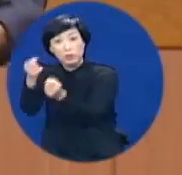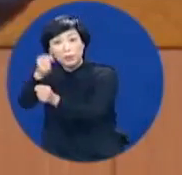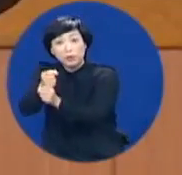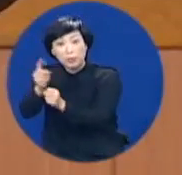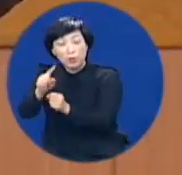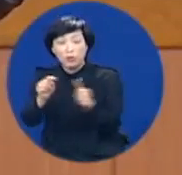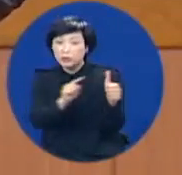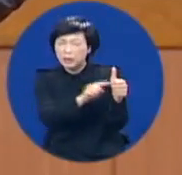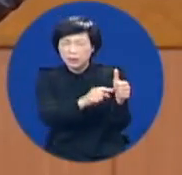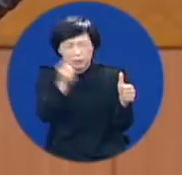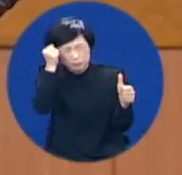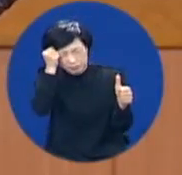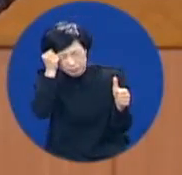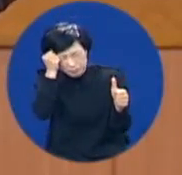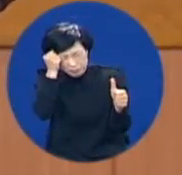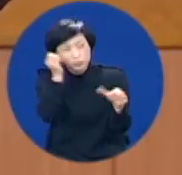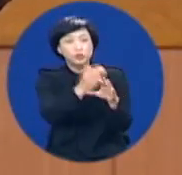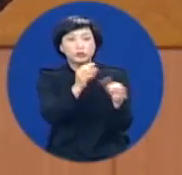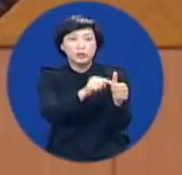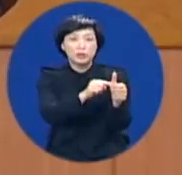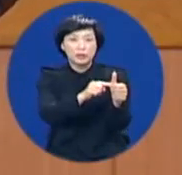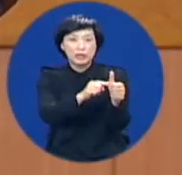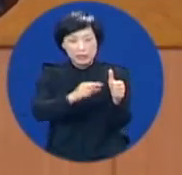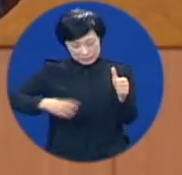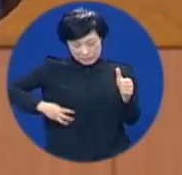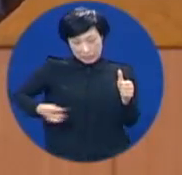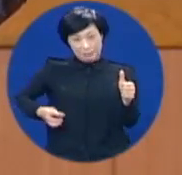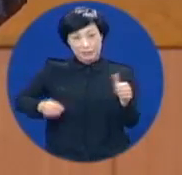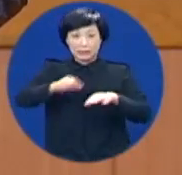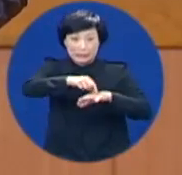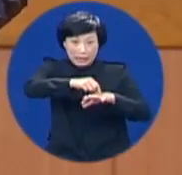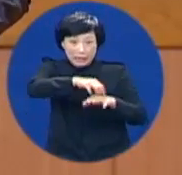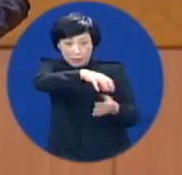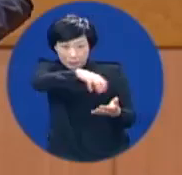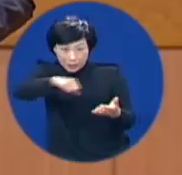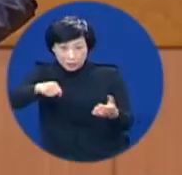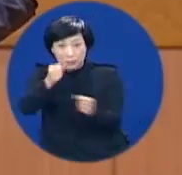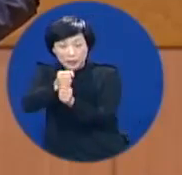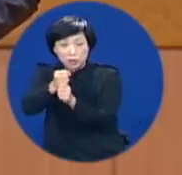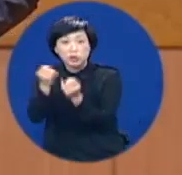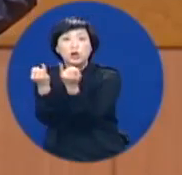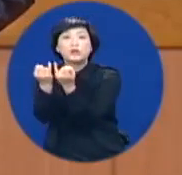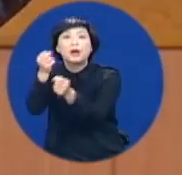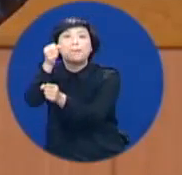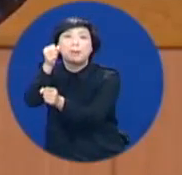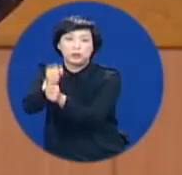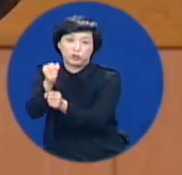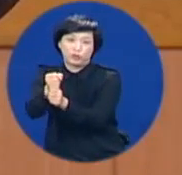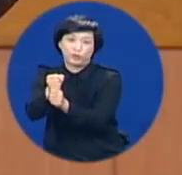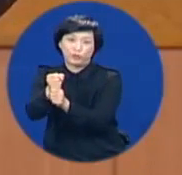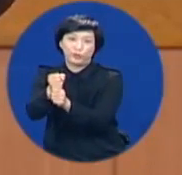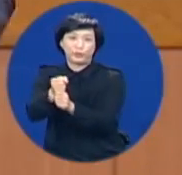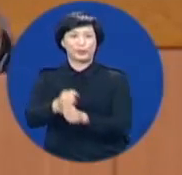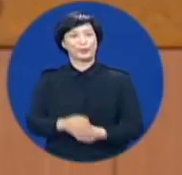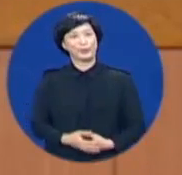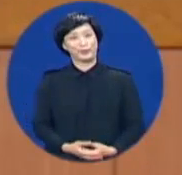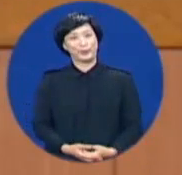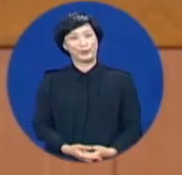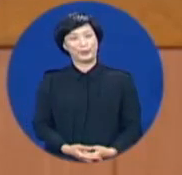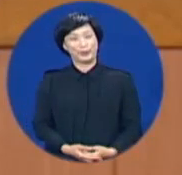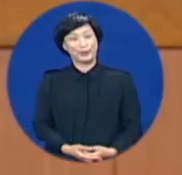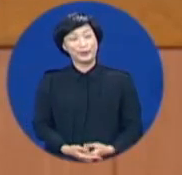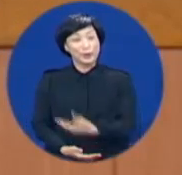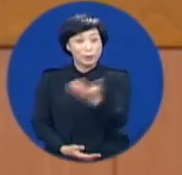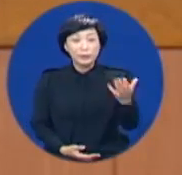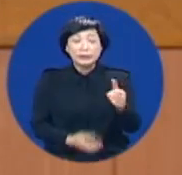때 갈비와 살을 취하여 사람을 만들었더니 그를 여자라 칭하니라.